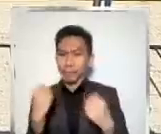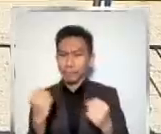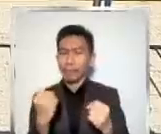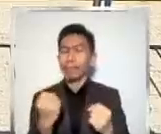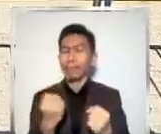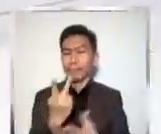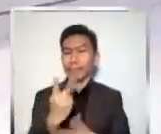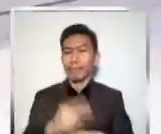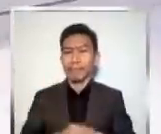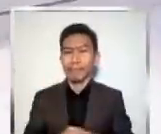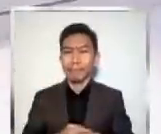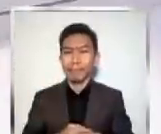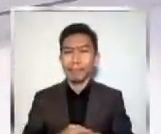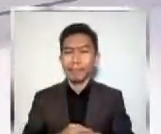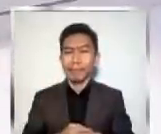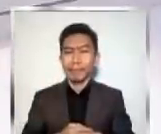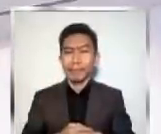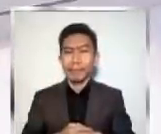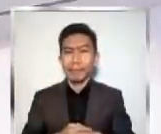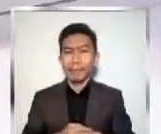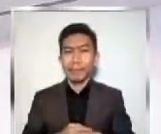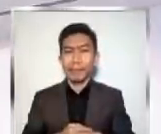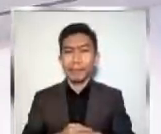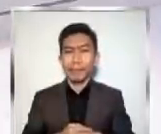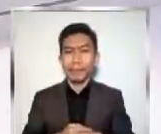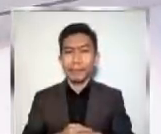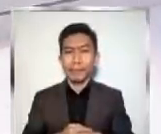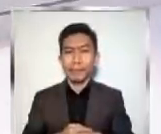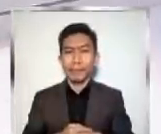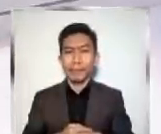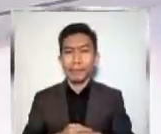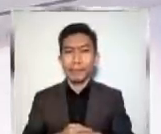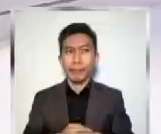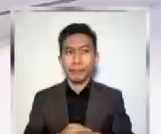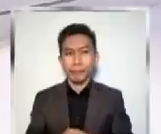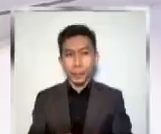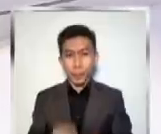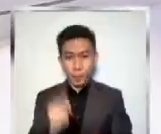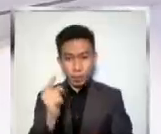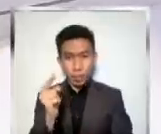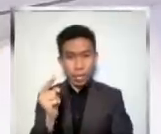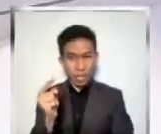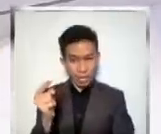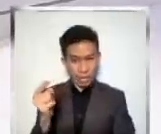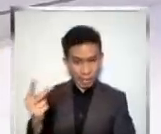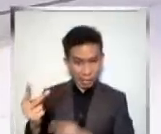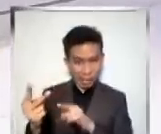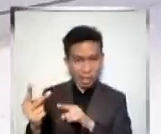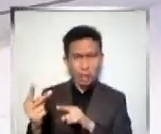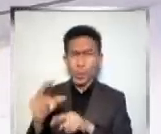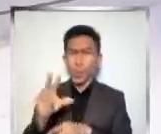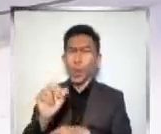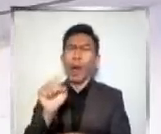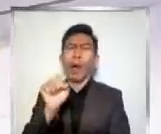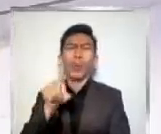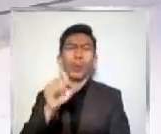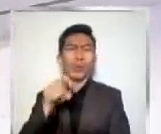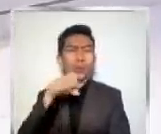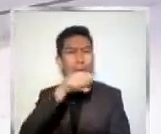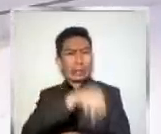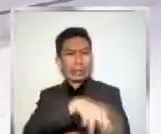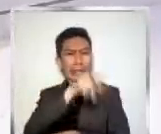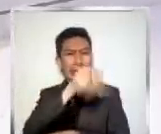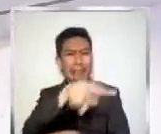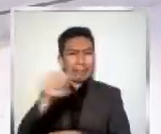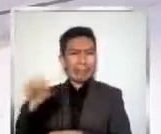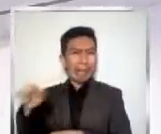Oras. Hindi lamang isa o dalawa, kundi 11 beses tinanggihan at nagpalipat-lipat ng ospital